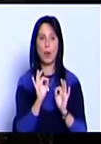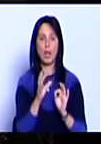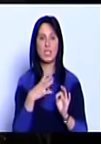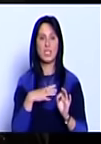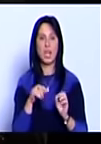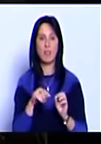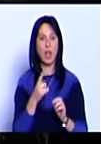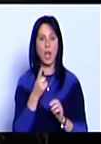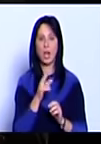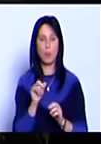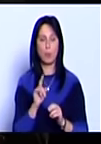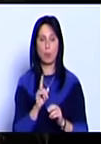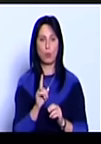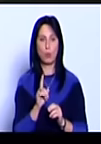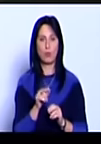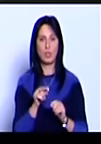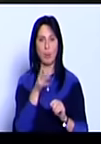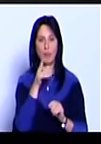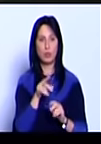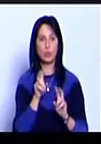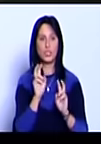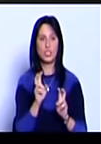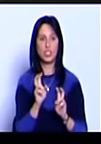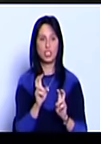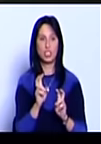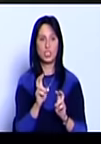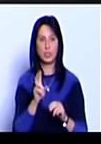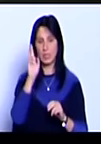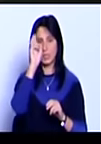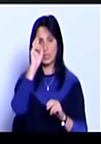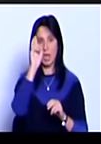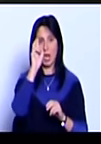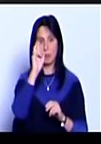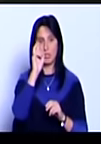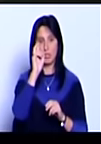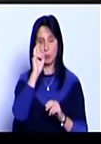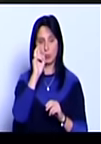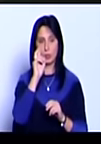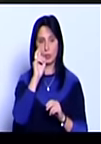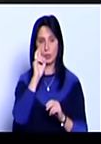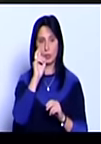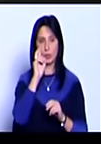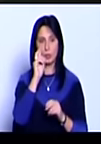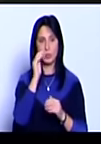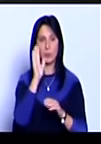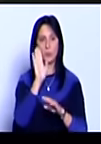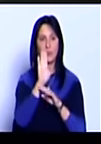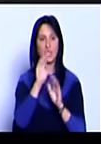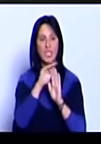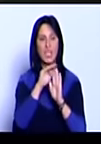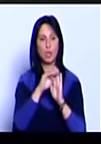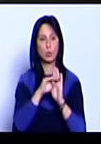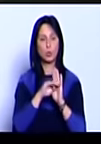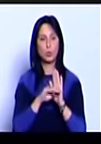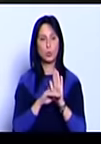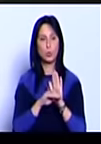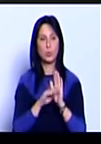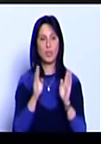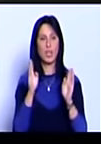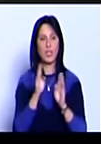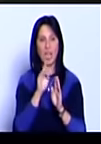საქართველოში? არამხოლოდ ამავე დროს ნიშნავს სახელმწიფოს დირექტიული სტრუქტურების